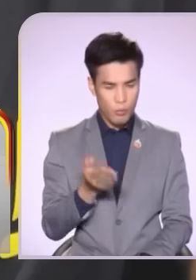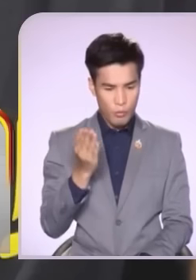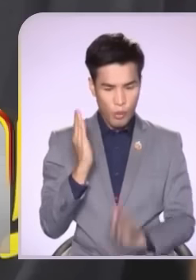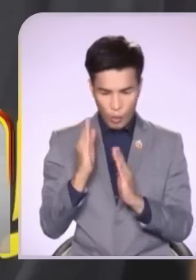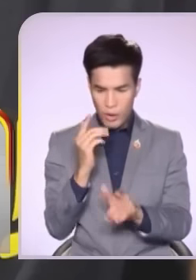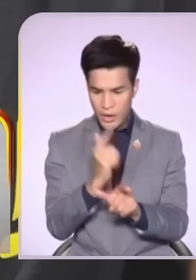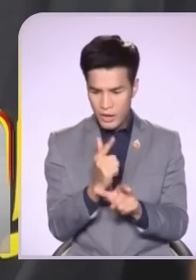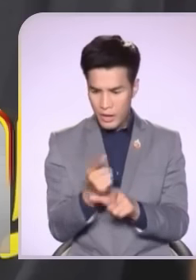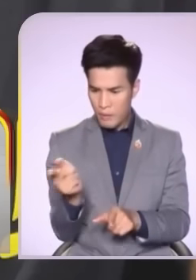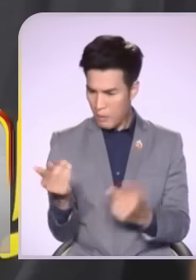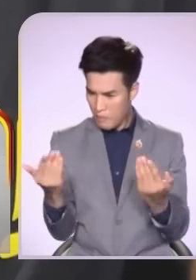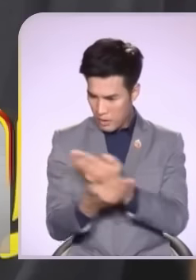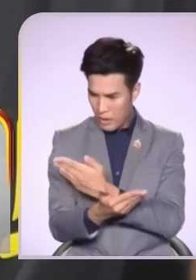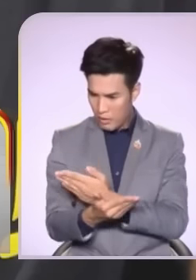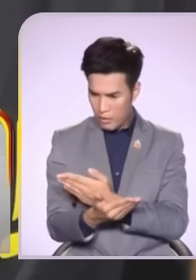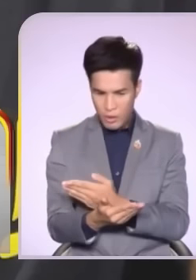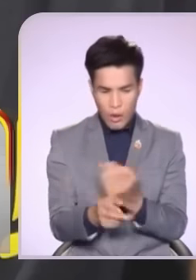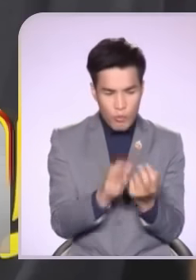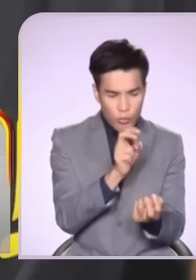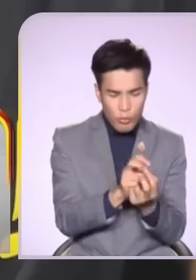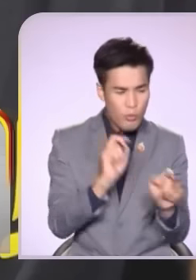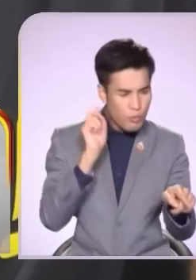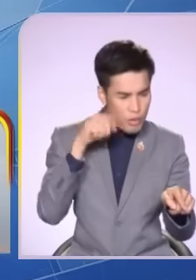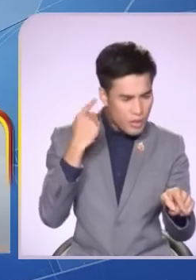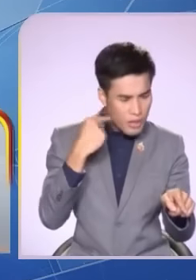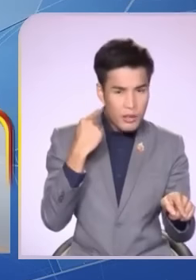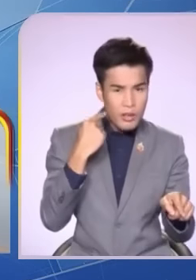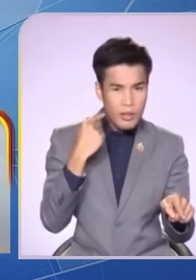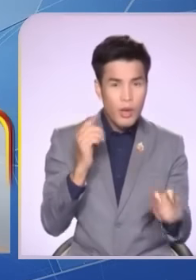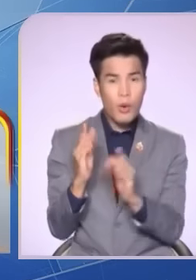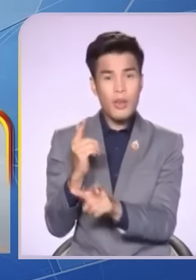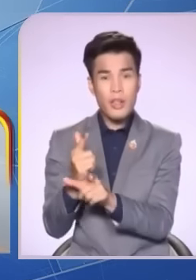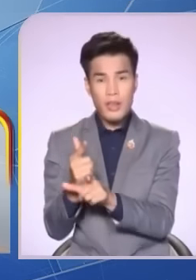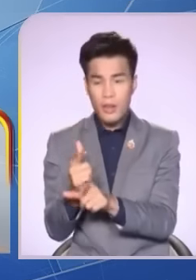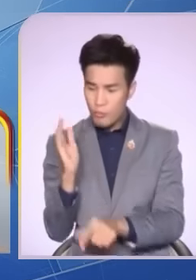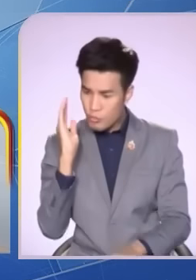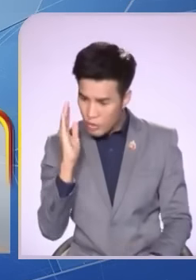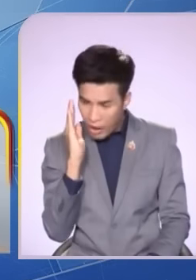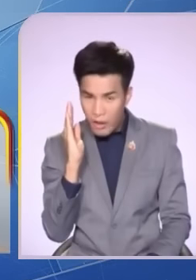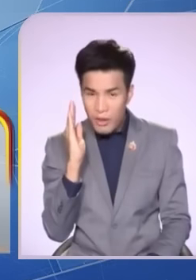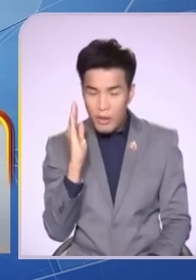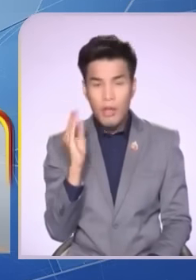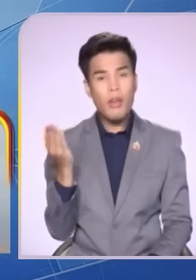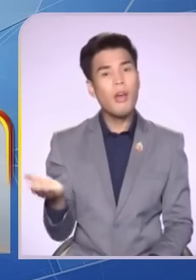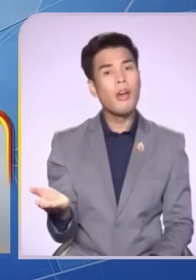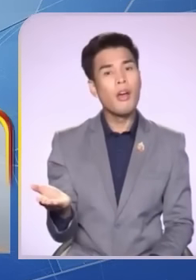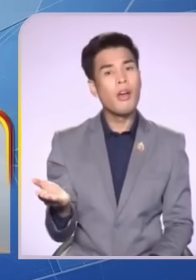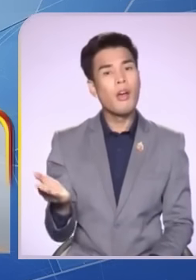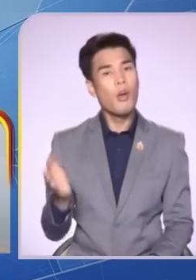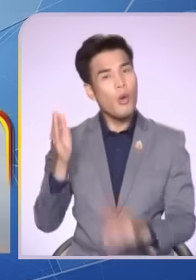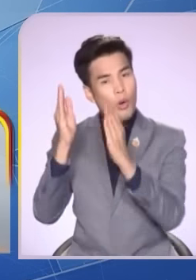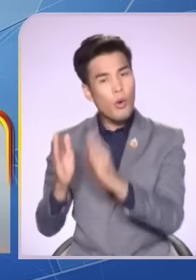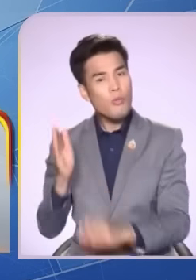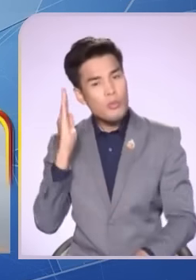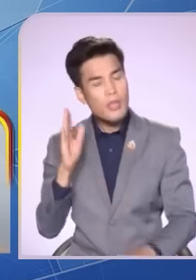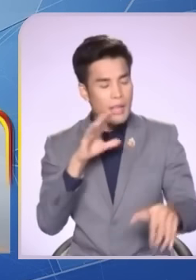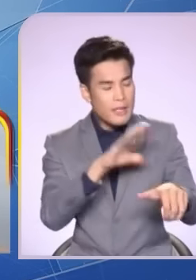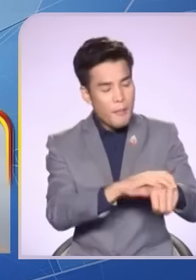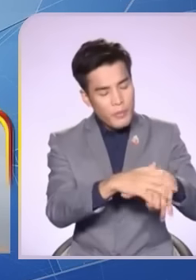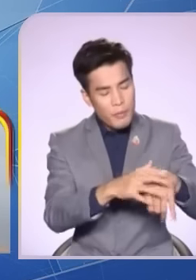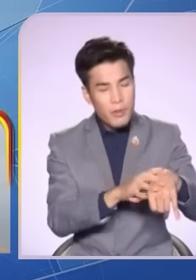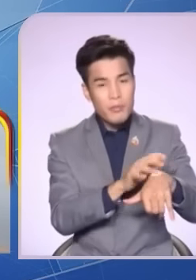แลน้องหมูเด้งเนื่องจากน้องหมูเด้งเขาเป็นผู้หญิงส่วนคนดูแลเป็นผู้ชายอย่างเงี้ยชอบไปจับเนื้อต้